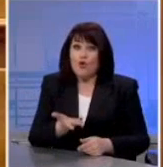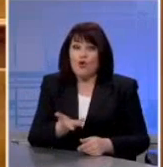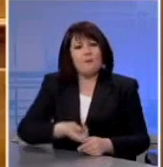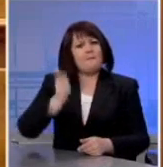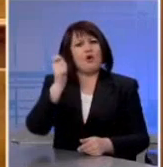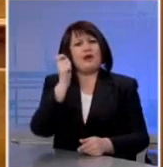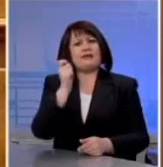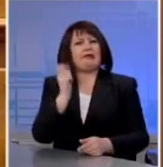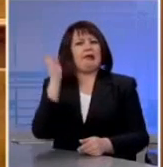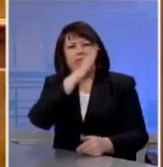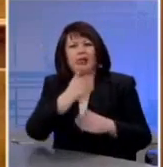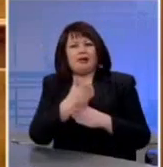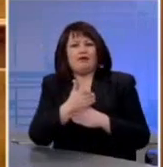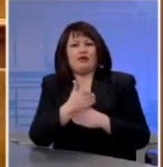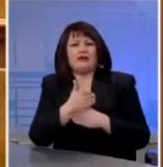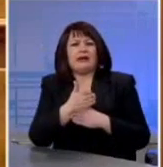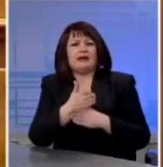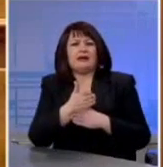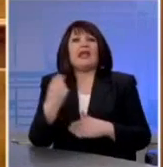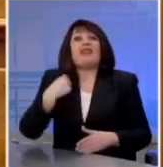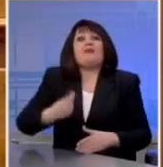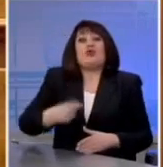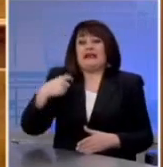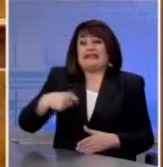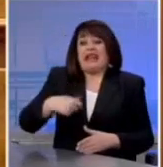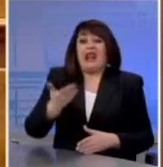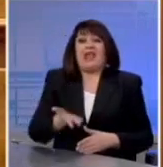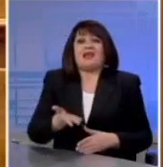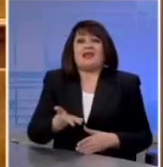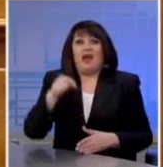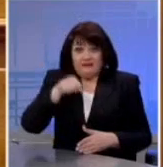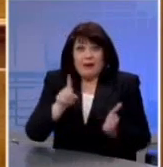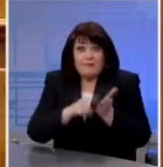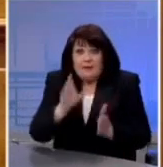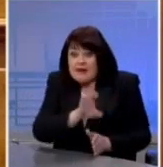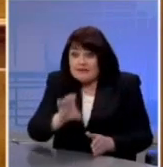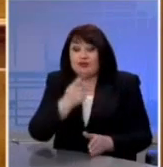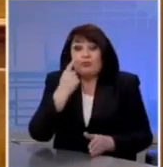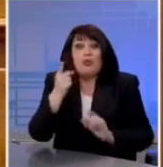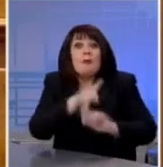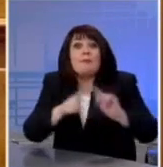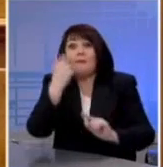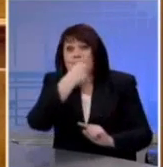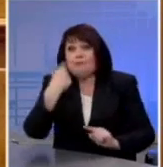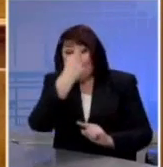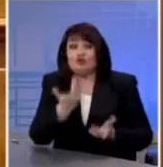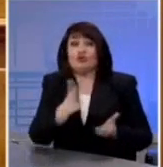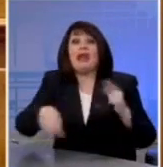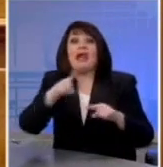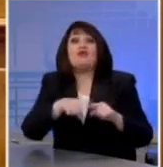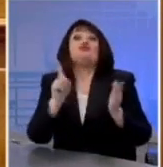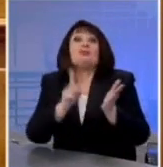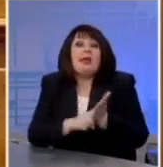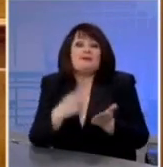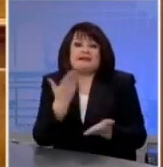πολιτικοί και στελέχη του δημοσίου. Αυτά σας ζητάμε να ψάξουμε να βρούμε. Αυτά απαιτεί ο ελληνικός να ψάξουμε να